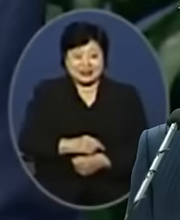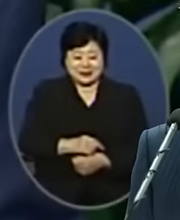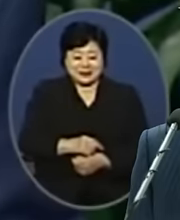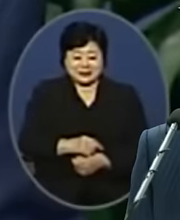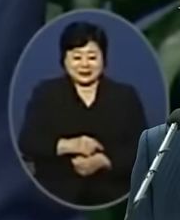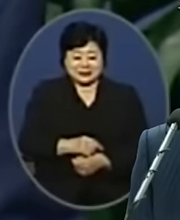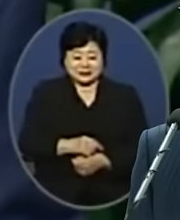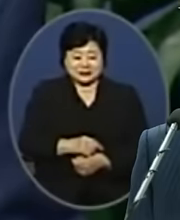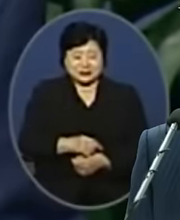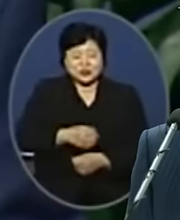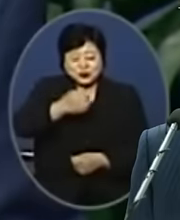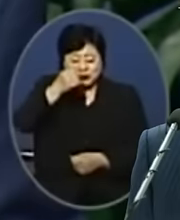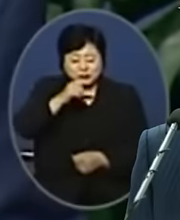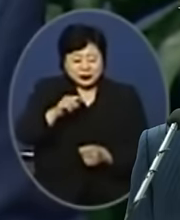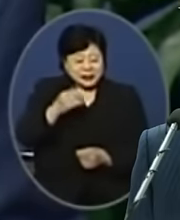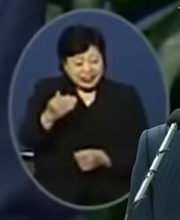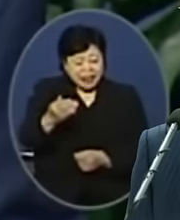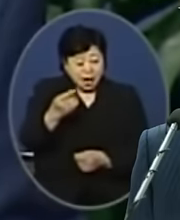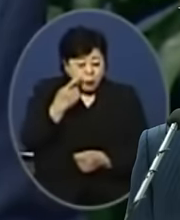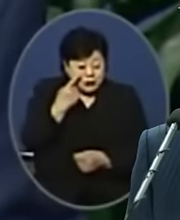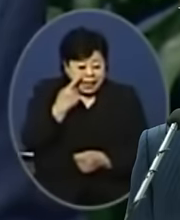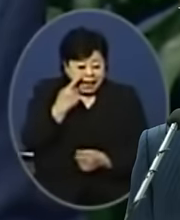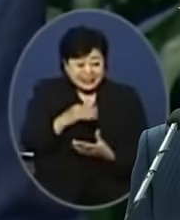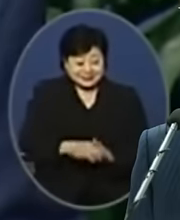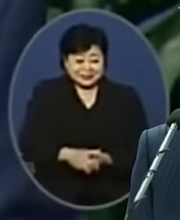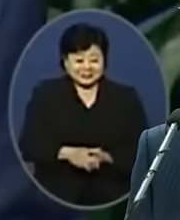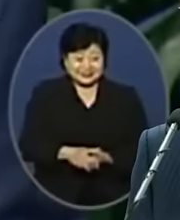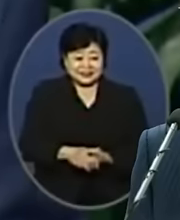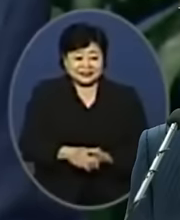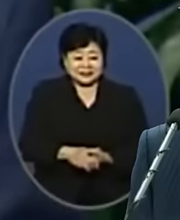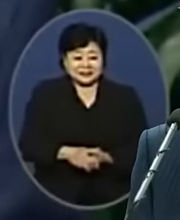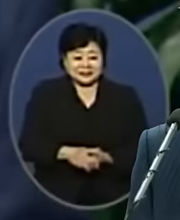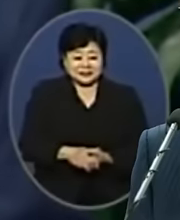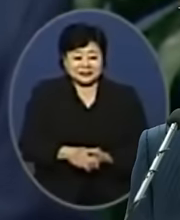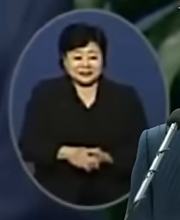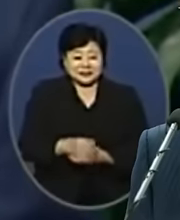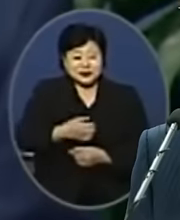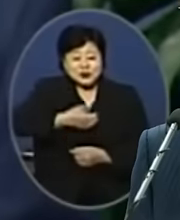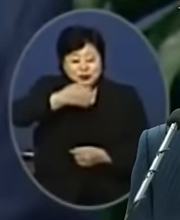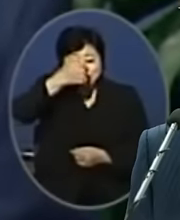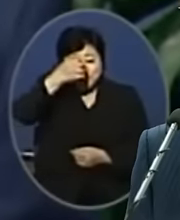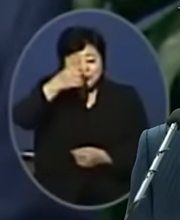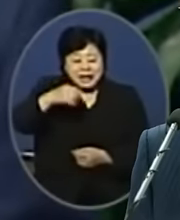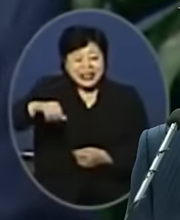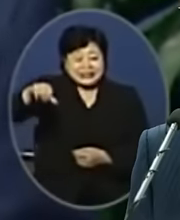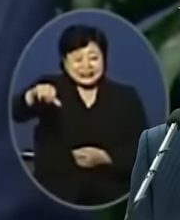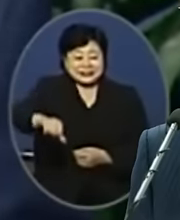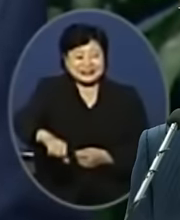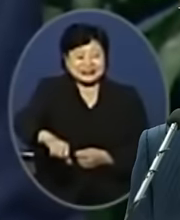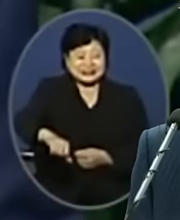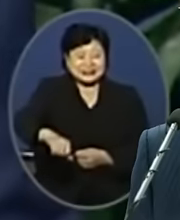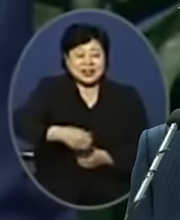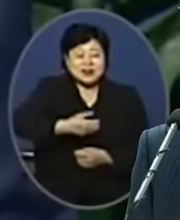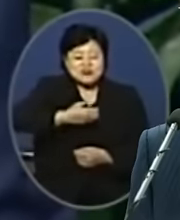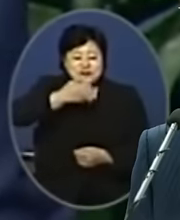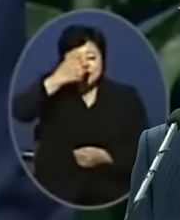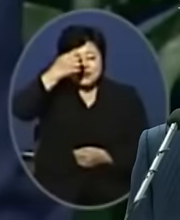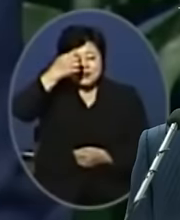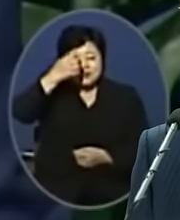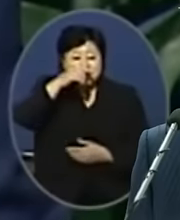언제는 꿈이 어떻게 되는가 보자, 죽여서 그렇게 말하는데 벌써 꿈에 진 것입니다. 꿈은